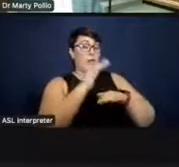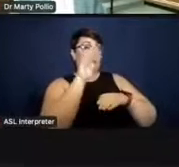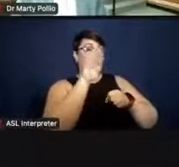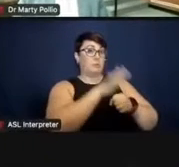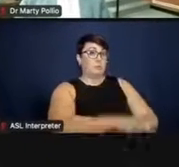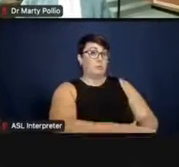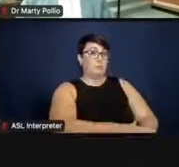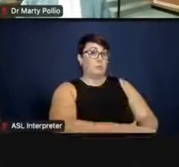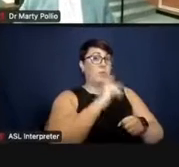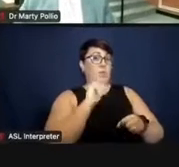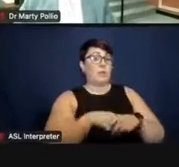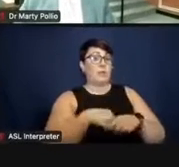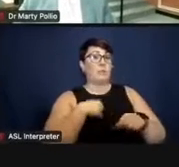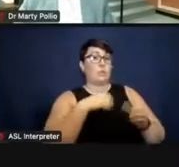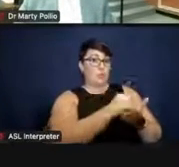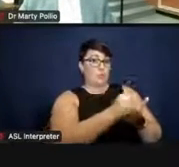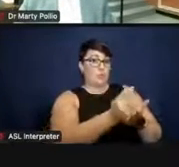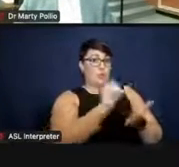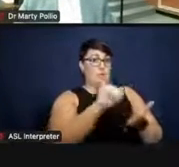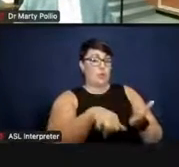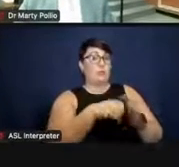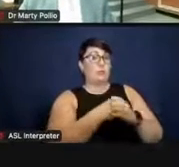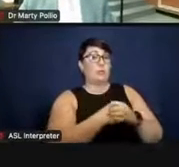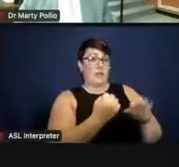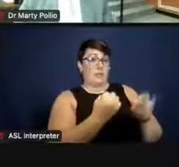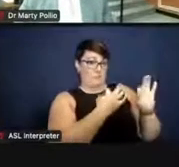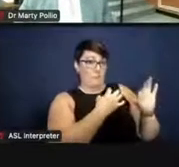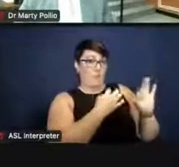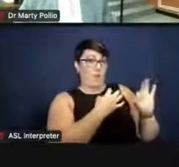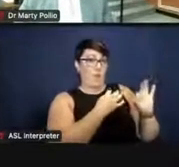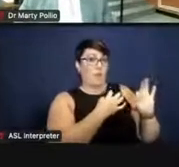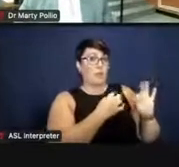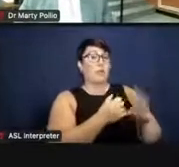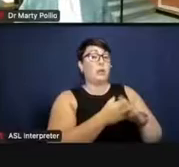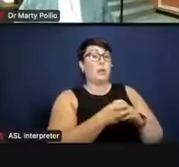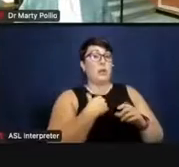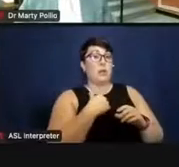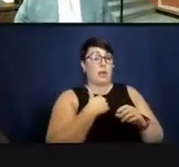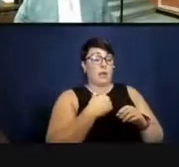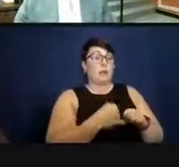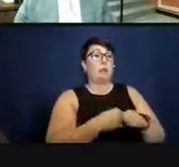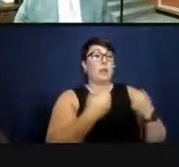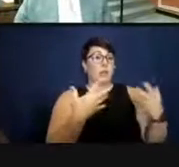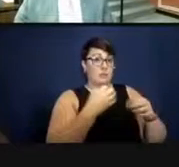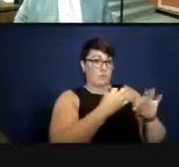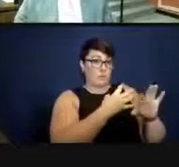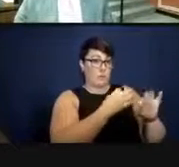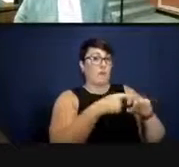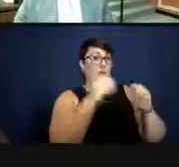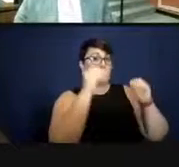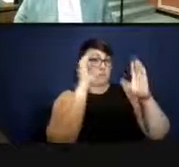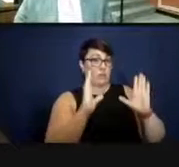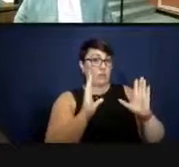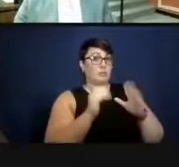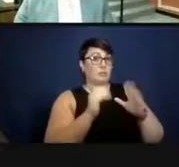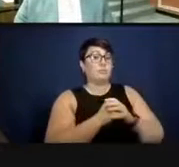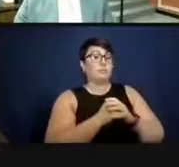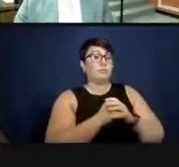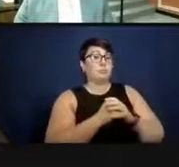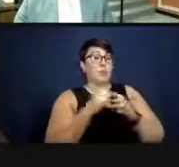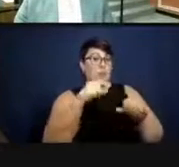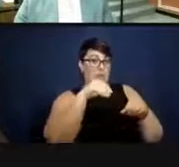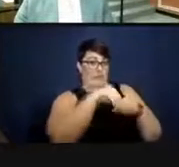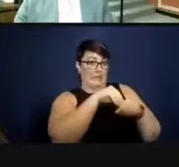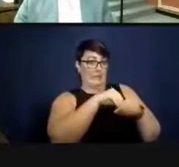تخفيف إجراءات كوفيد، وكان هناك بعض الأمور التي وافقنا عليها خلال هذا الاجتماع، وكان هناك بعض الملاحظات التي استمعنا